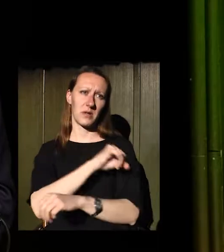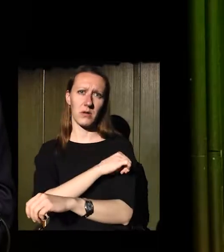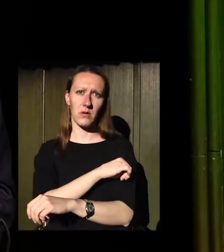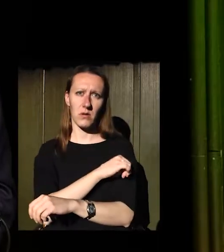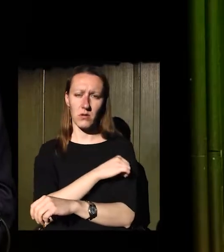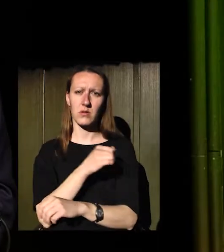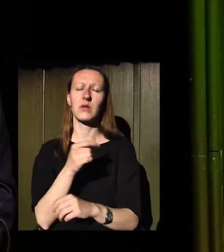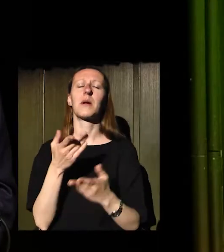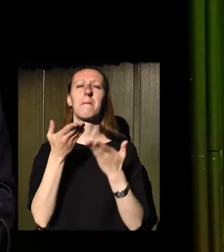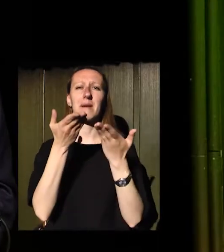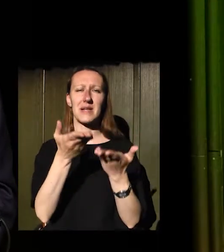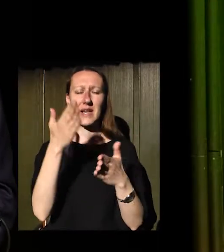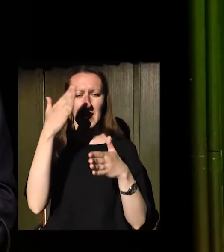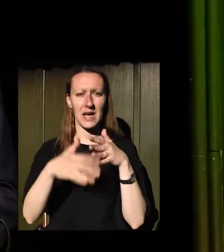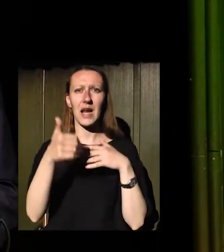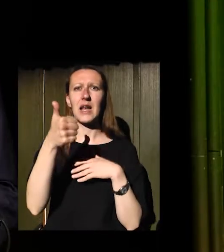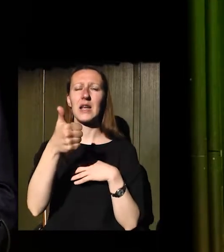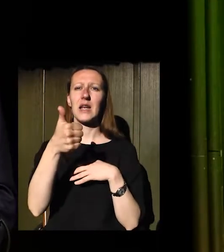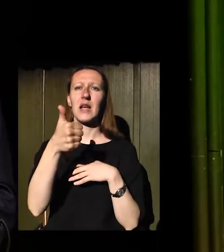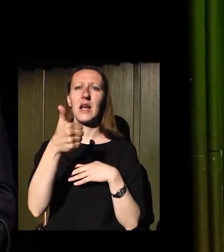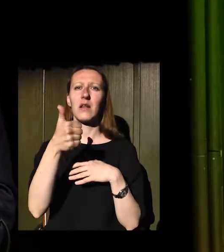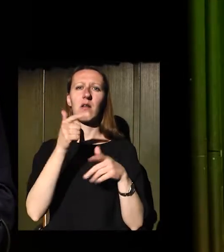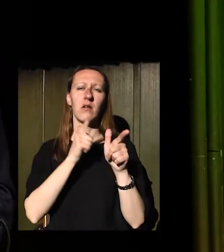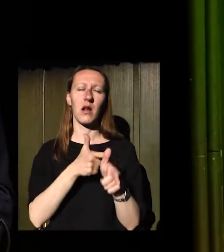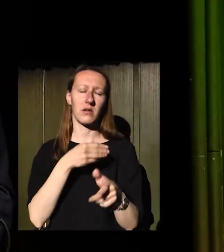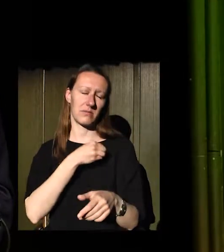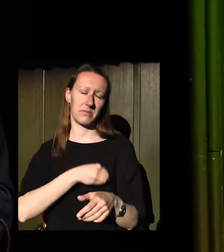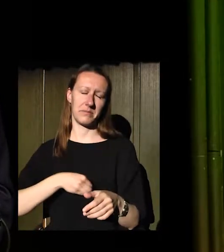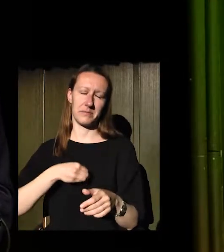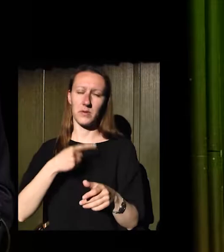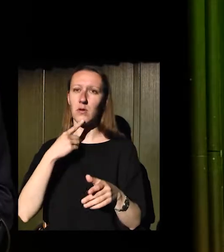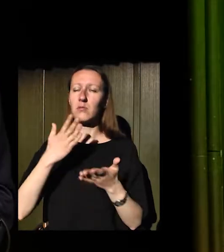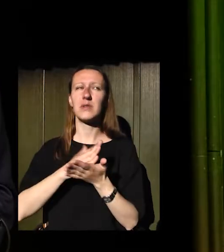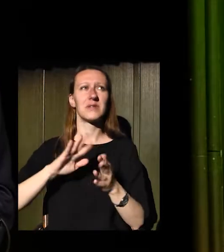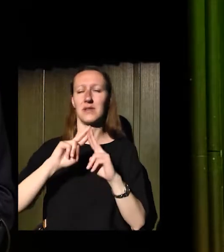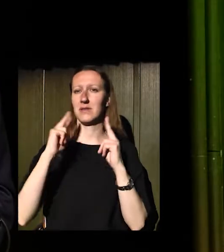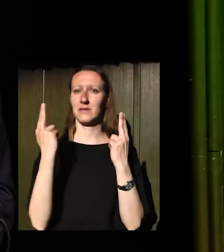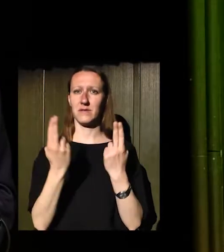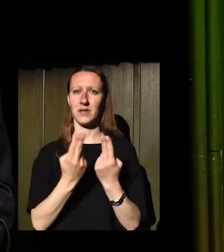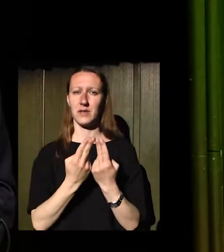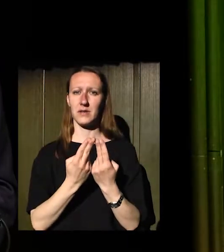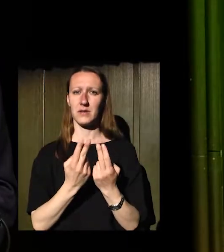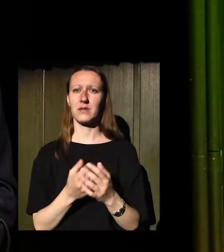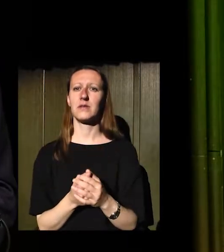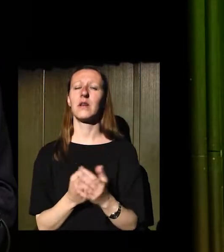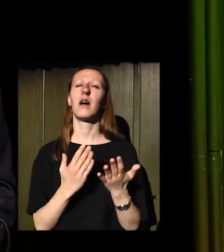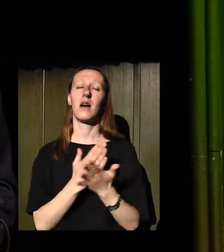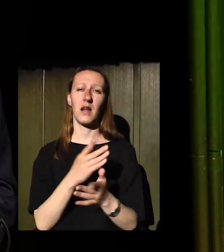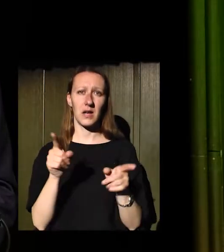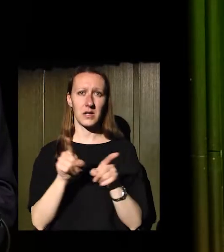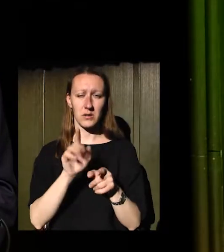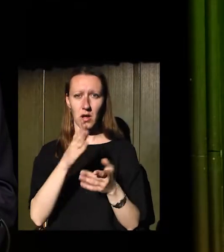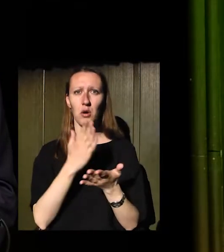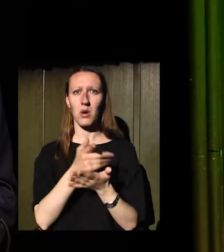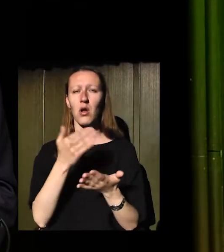godine predstavljao je kraj jednog razornog rata koji je zahvatio cijeli svijet. Međutim,